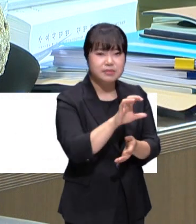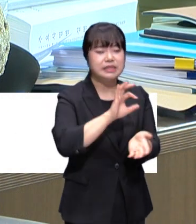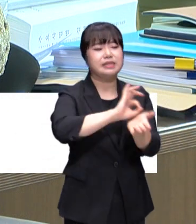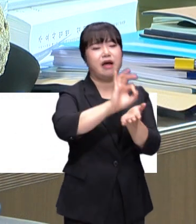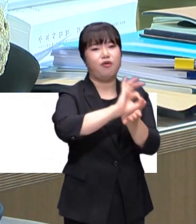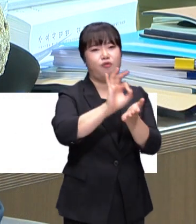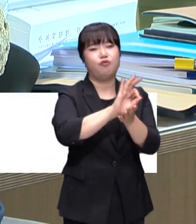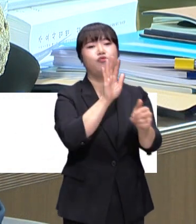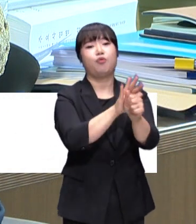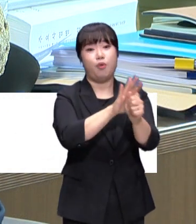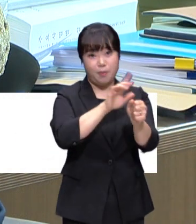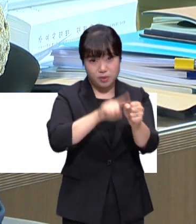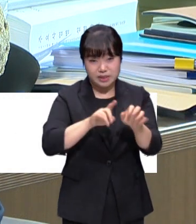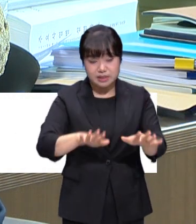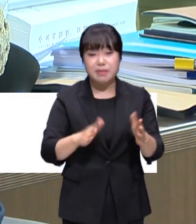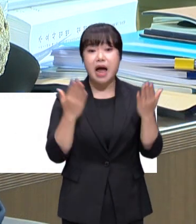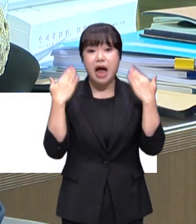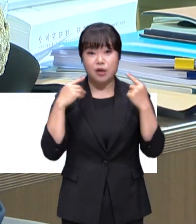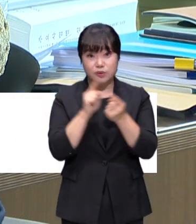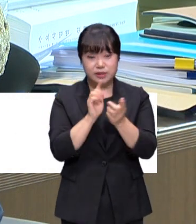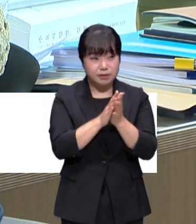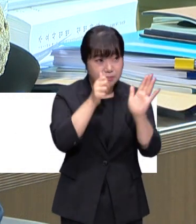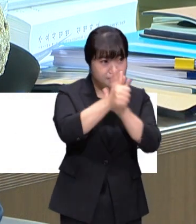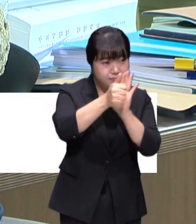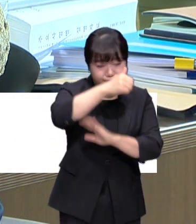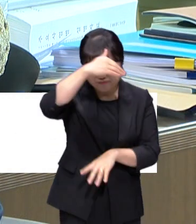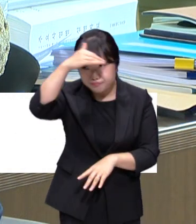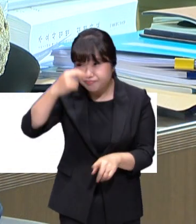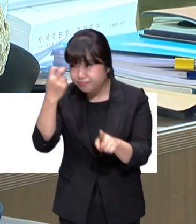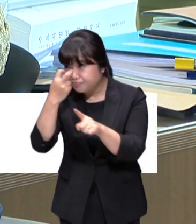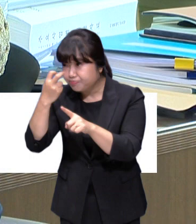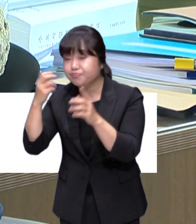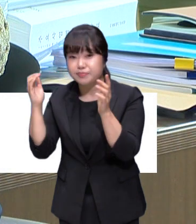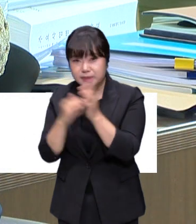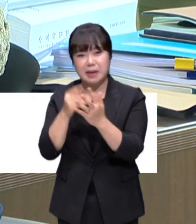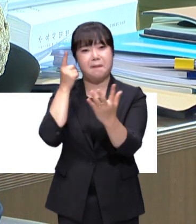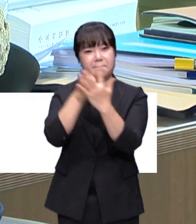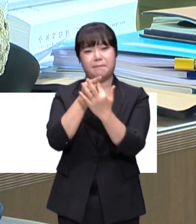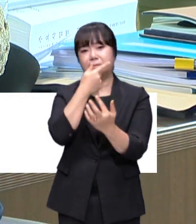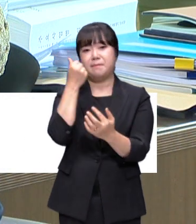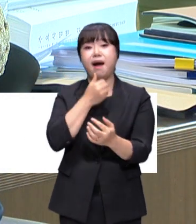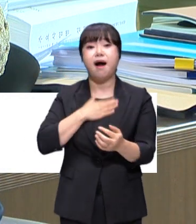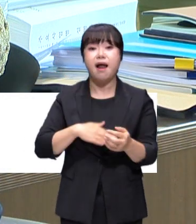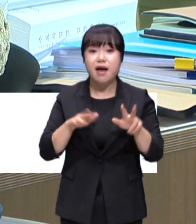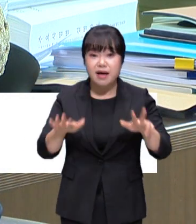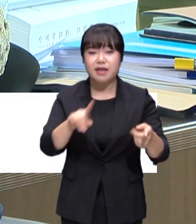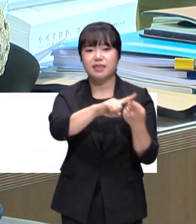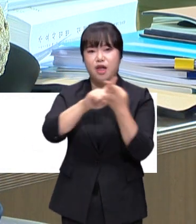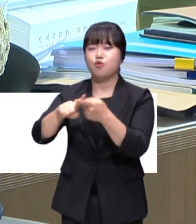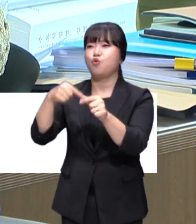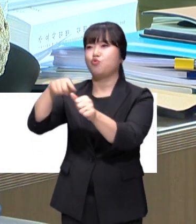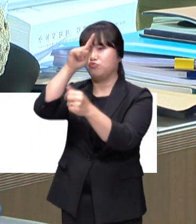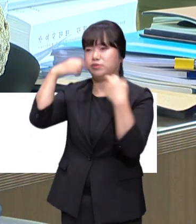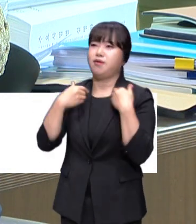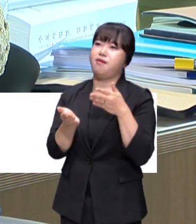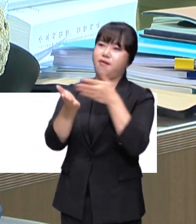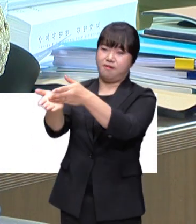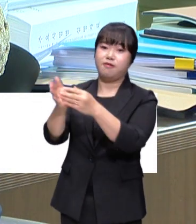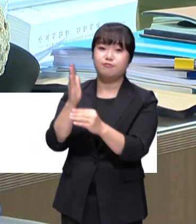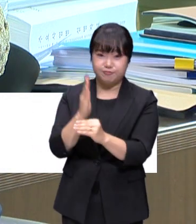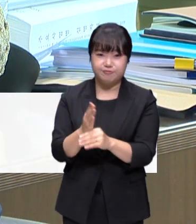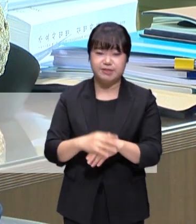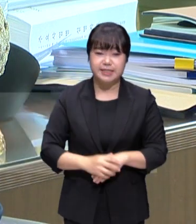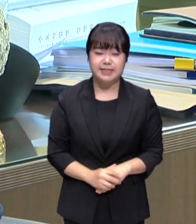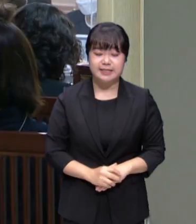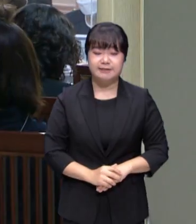있도록 하기 위해서 저희 학교 현장 점검단이 다녔고 그 문제를 파악했고 이 부분을 교육청에 지금 현재 요청하고 있는